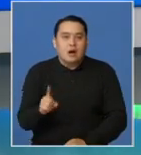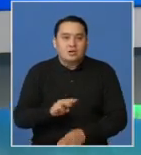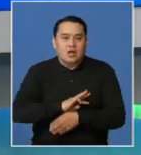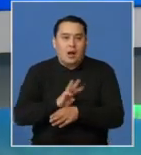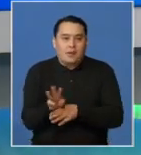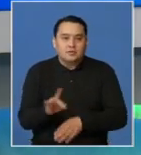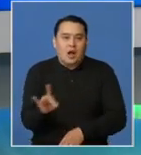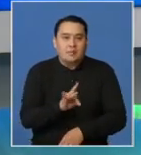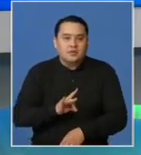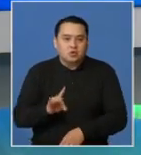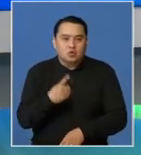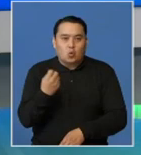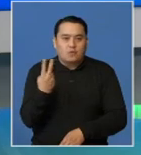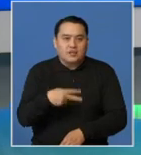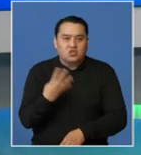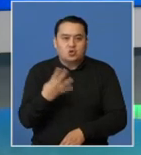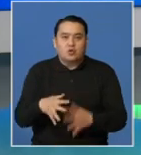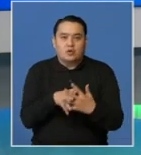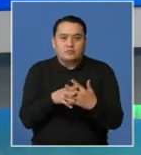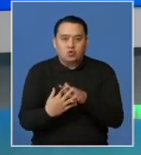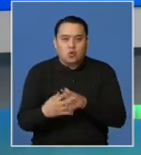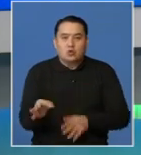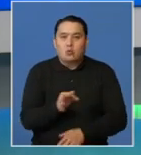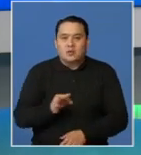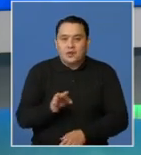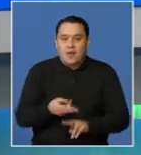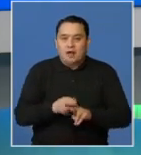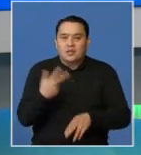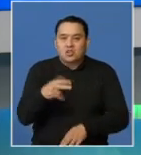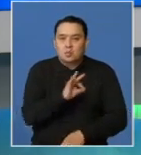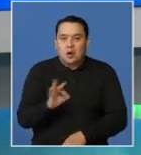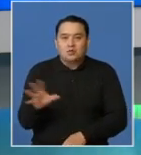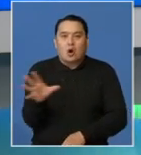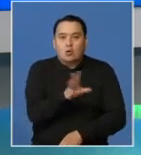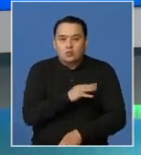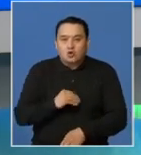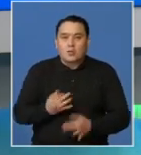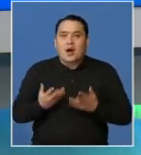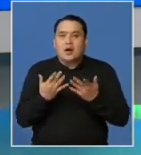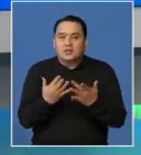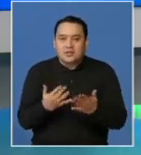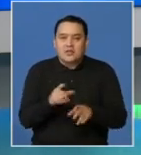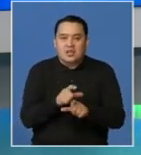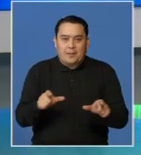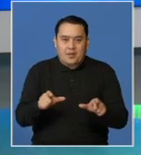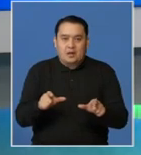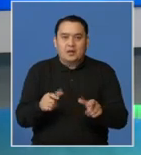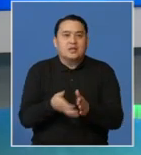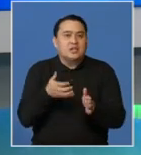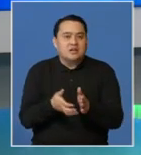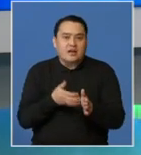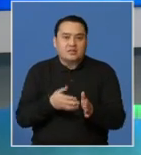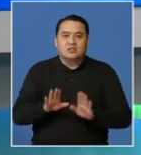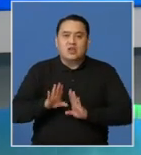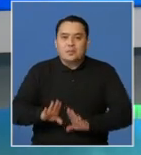газом в регионе обеспечены 124 населенных пункта области, то есть 30% от общей массы потребителей. Этого